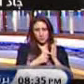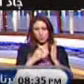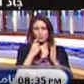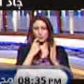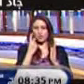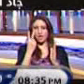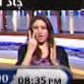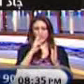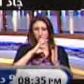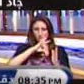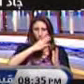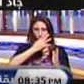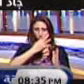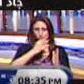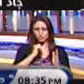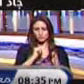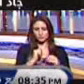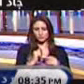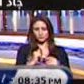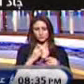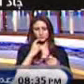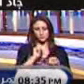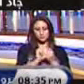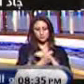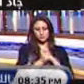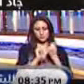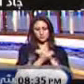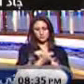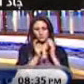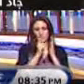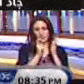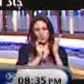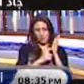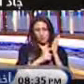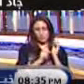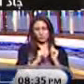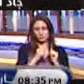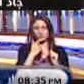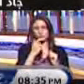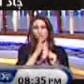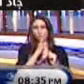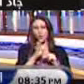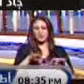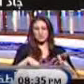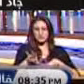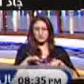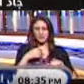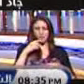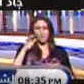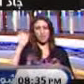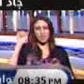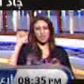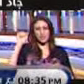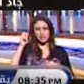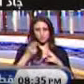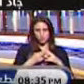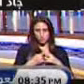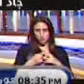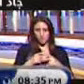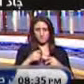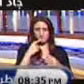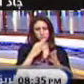اللي صدر ده بتعديلات في القوانين الخاصه بتنظيم مباشر الحقوق السياسيه وقانون انتخابات مجلس النواب، ده خلاص